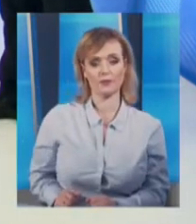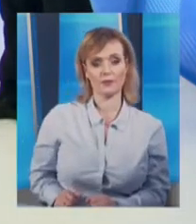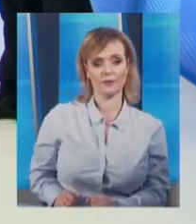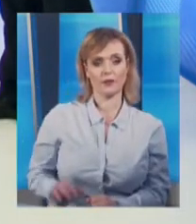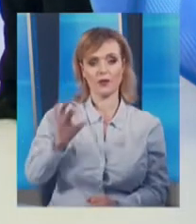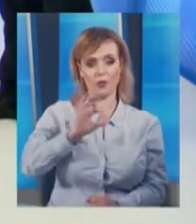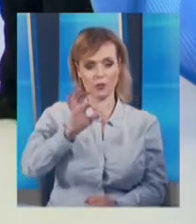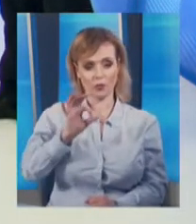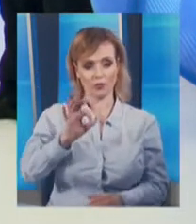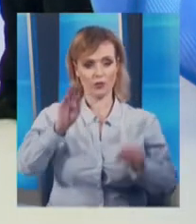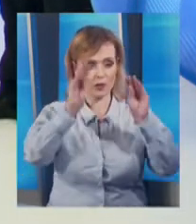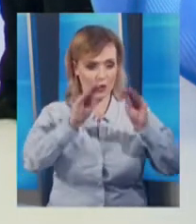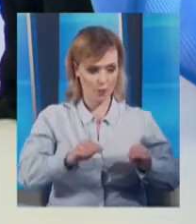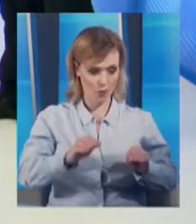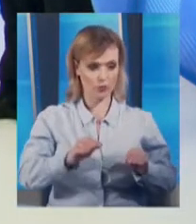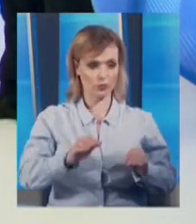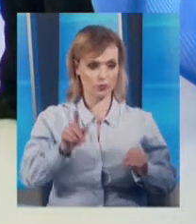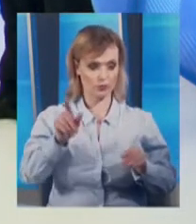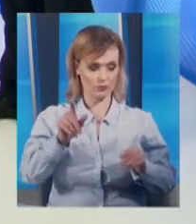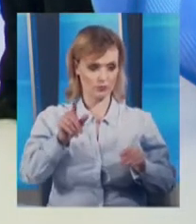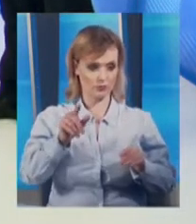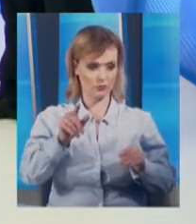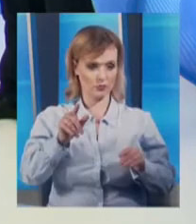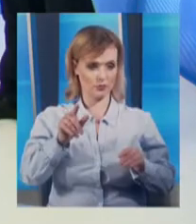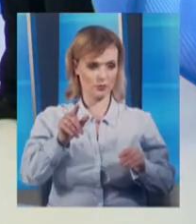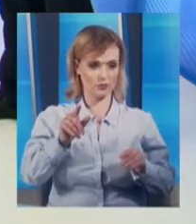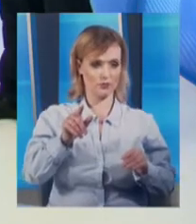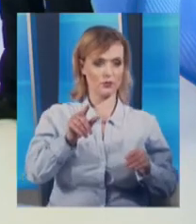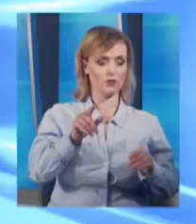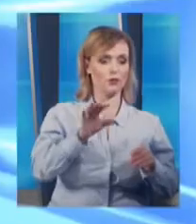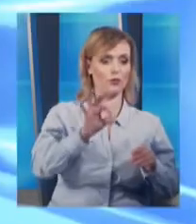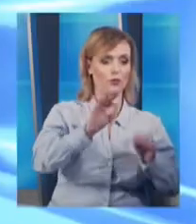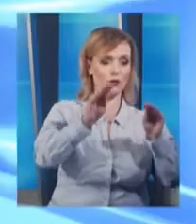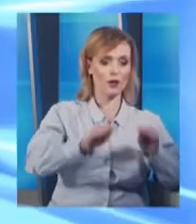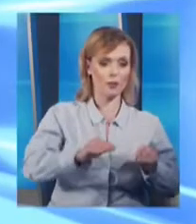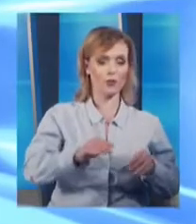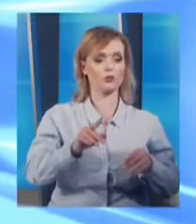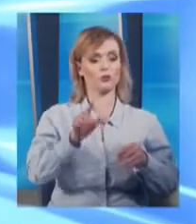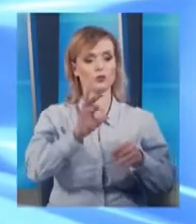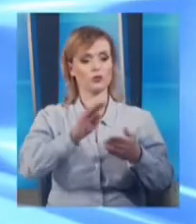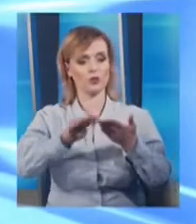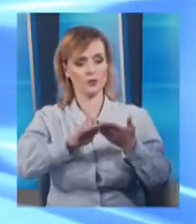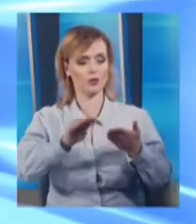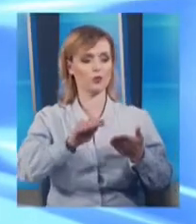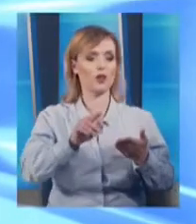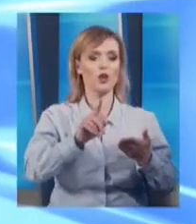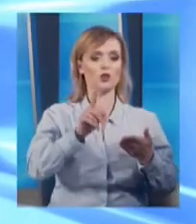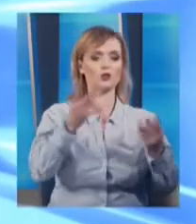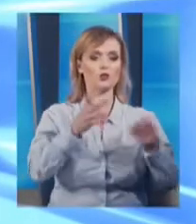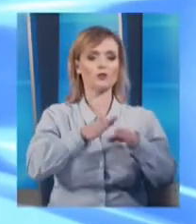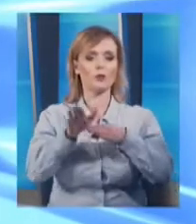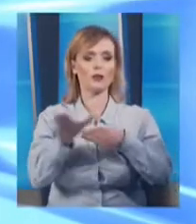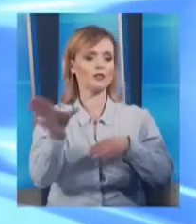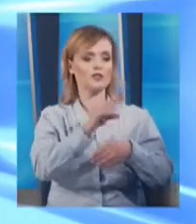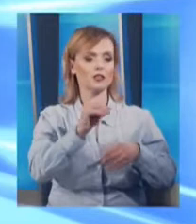Raportul spune mai întâi despre implementarea acordului de asociere, extinderea avantajelor acordului de liber schimb și așa mai departe,